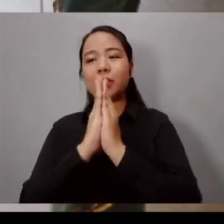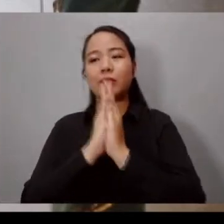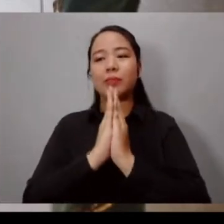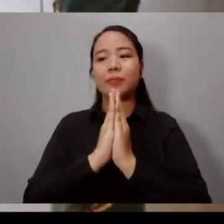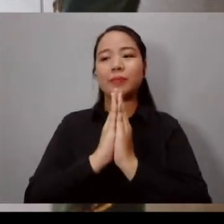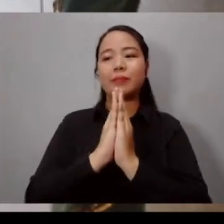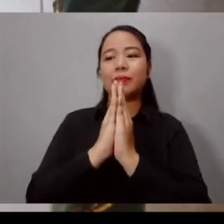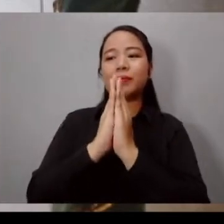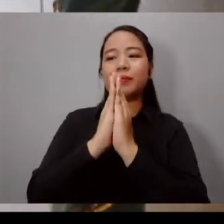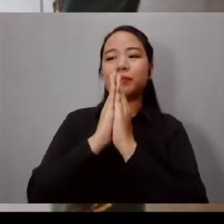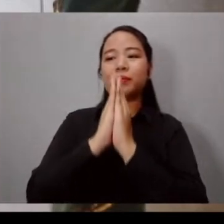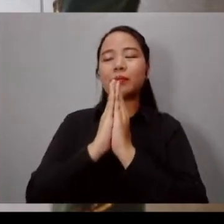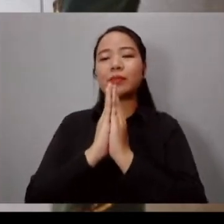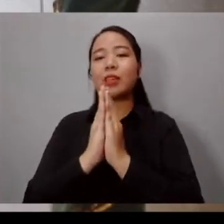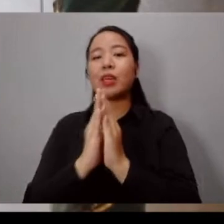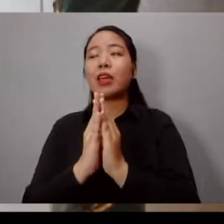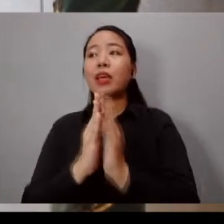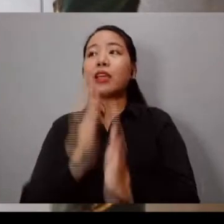kahilingan.